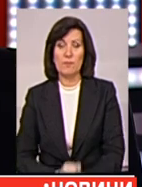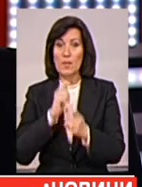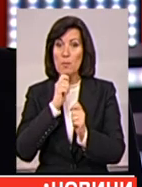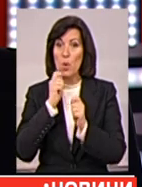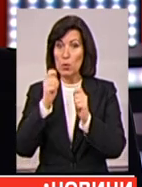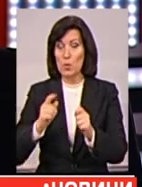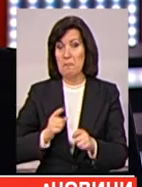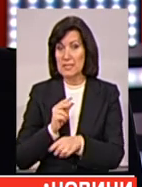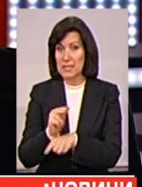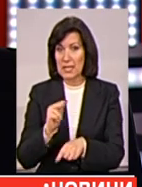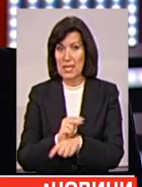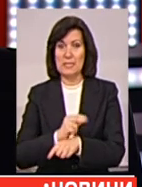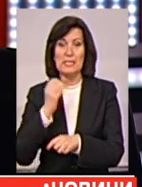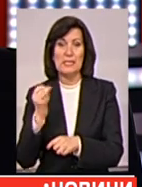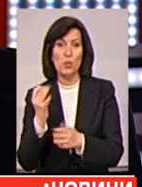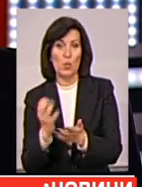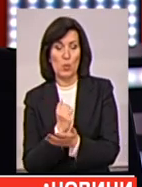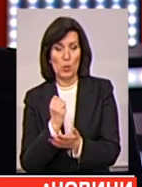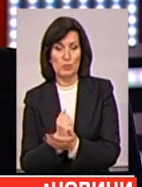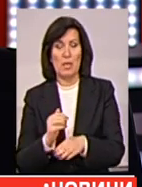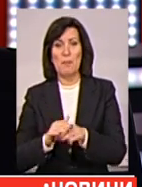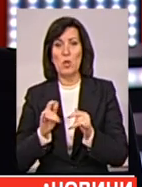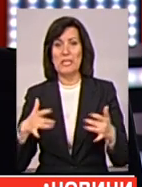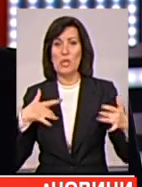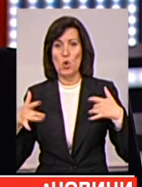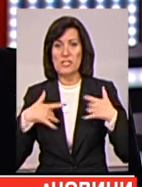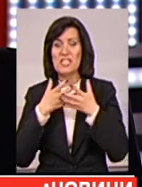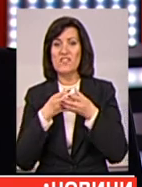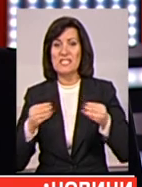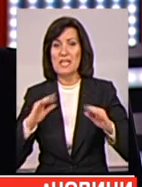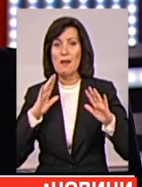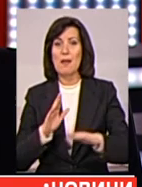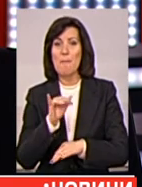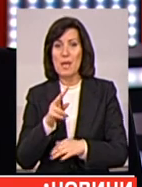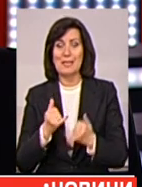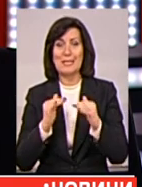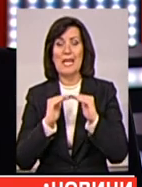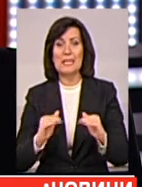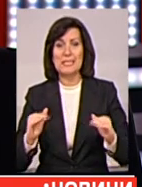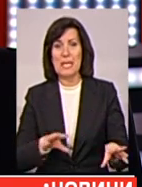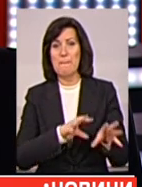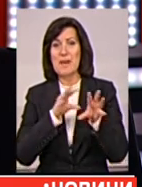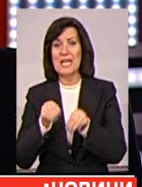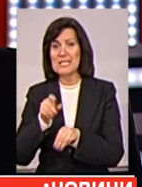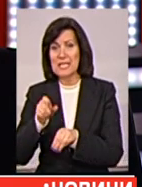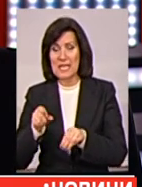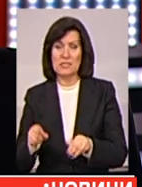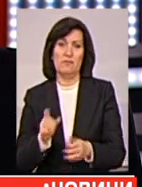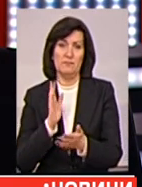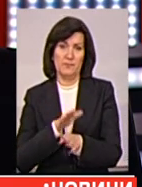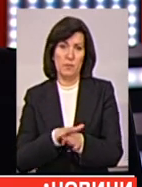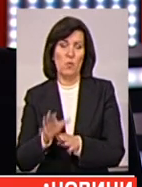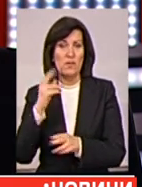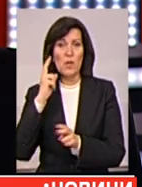Подарунки, майстер-класи та історії успіху. Благодійний концерт «Весняна капела» для дітей-переселенців відбувся у Києві. Хто для